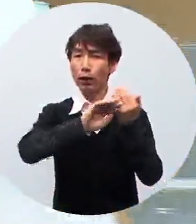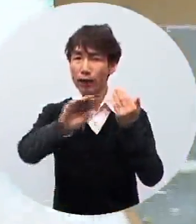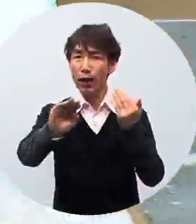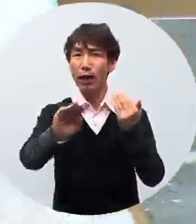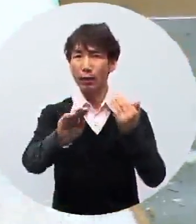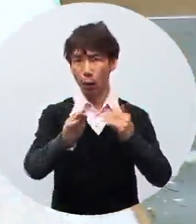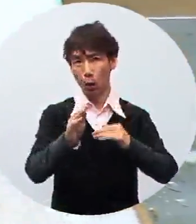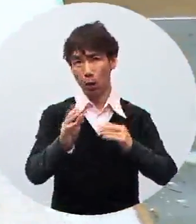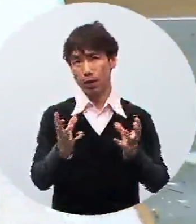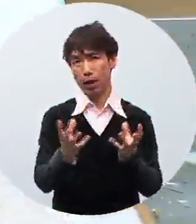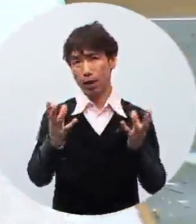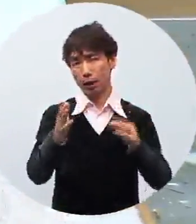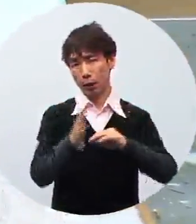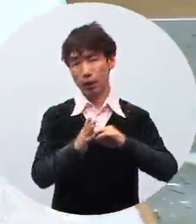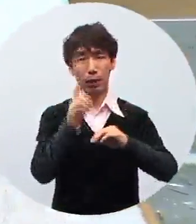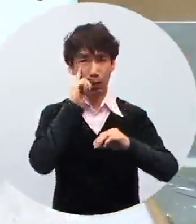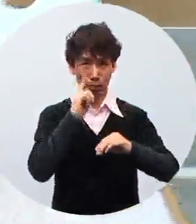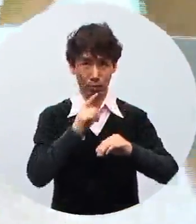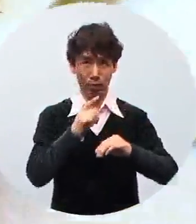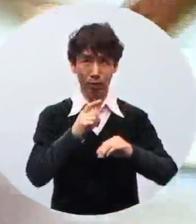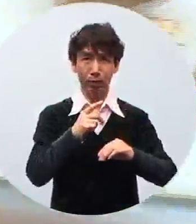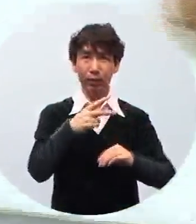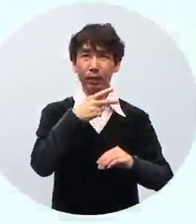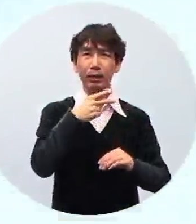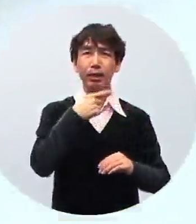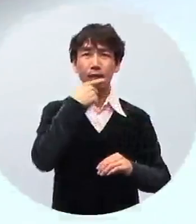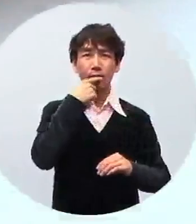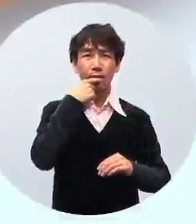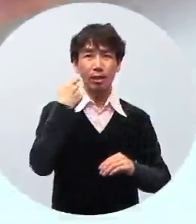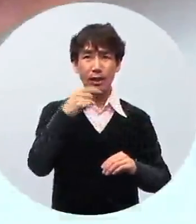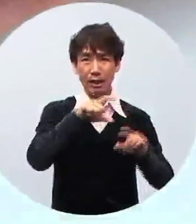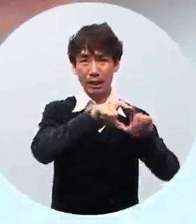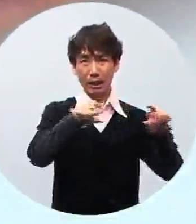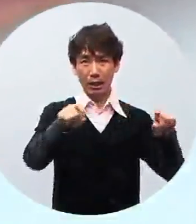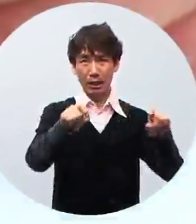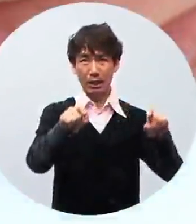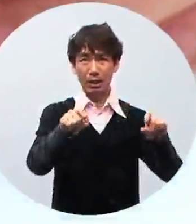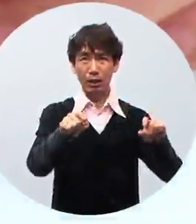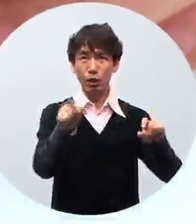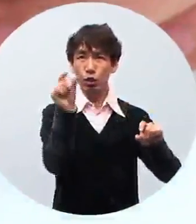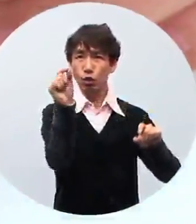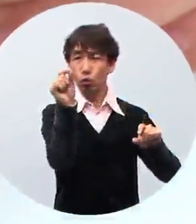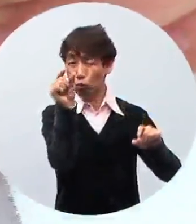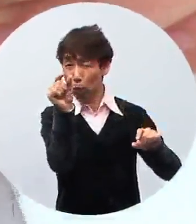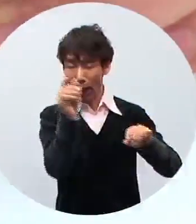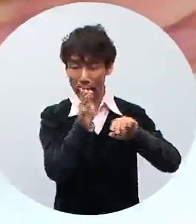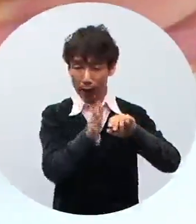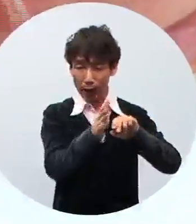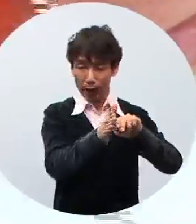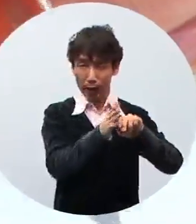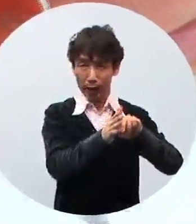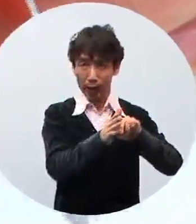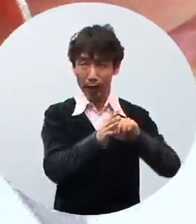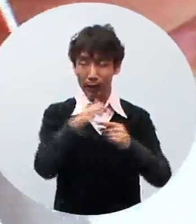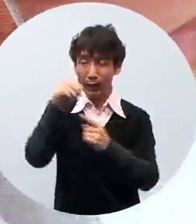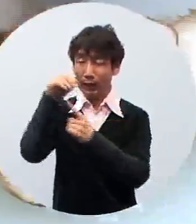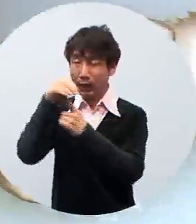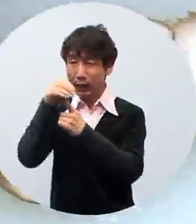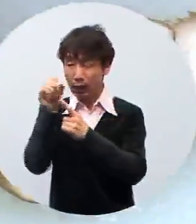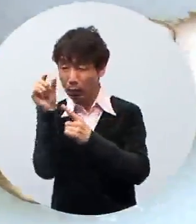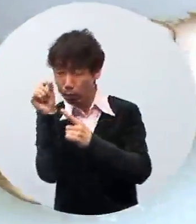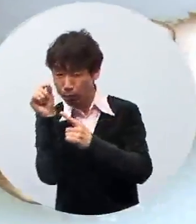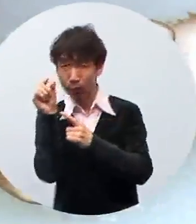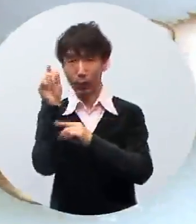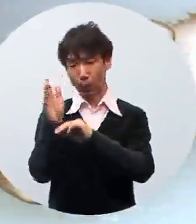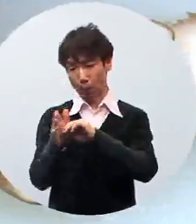参と椎茸ですね。 はい、まず人参は太めの千切りにします。 はい、 椎茸は細切りにしてください。 はい、じゃあこの石突きを